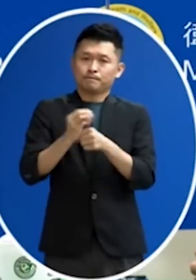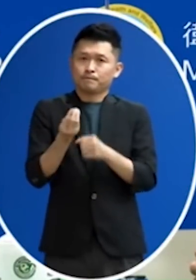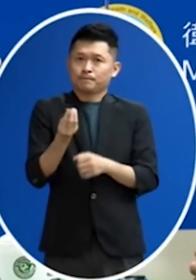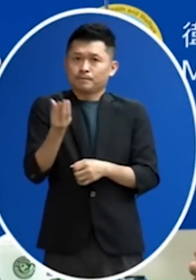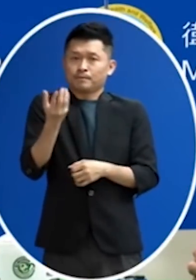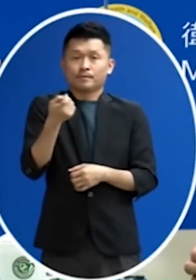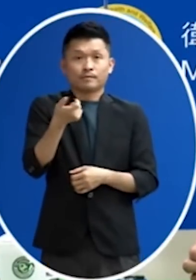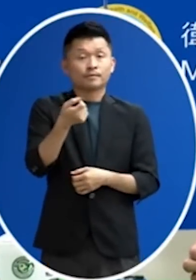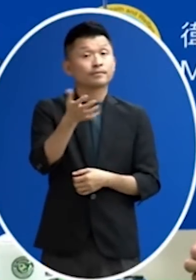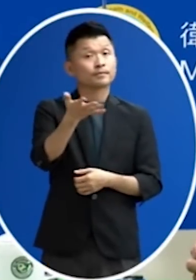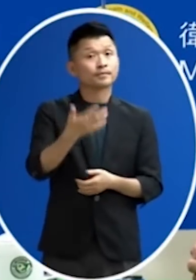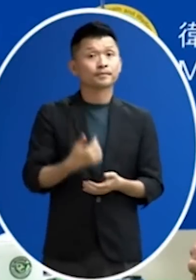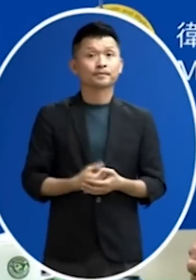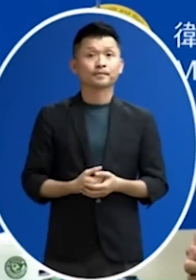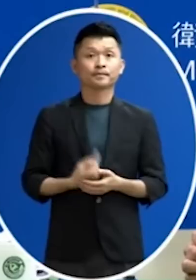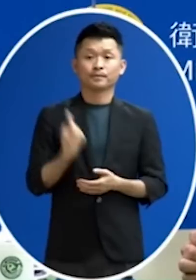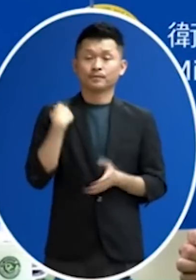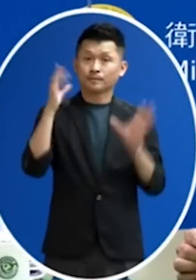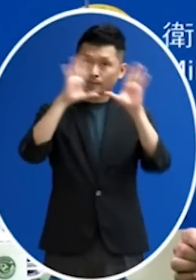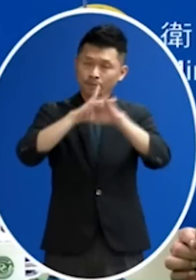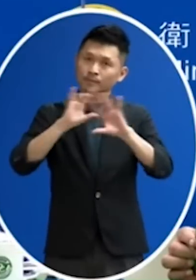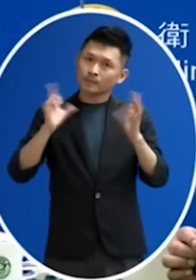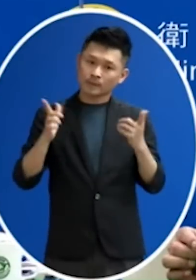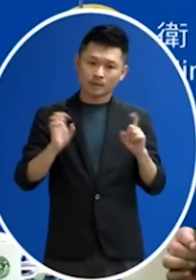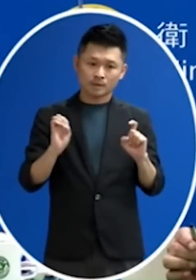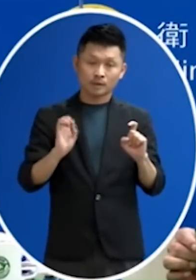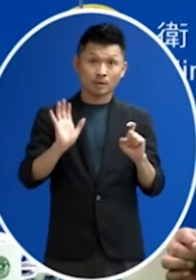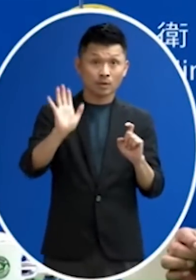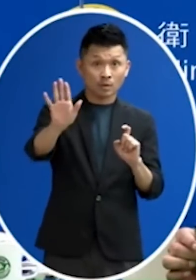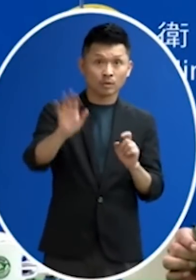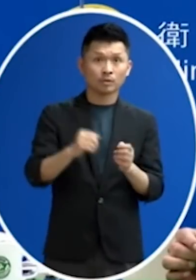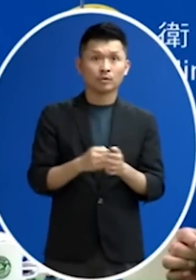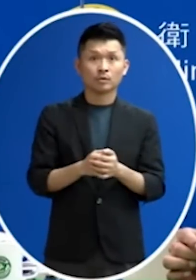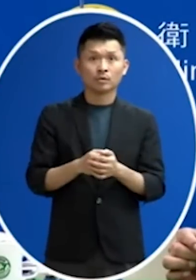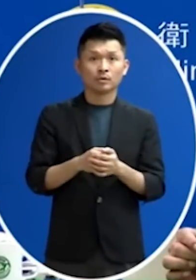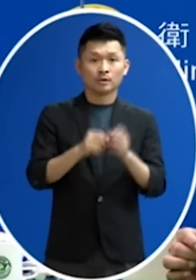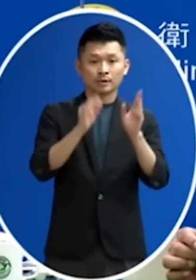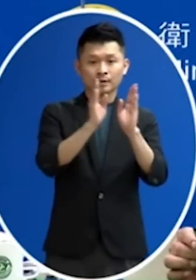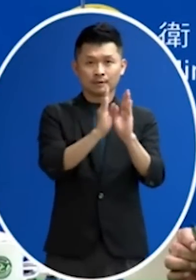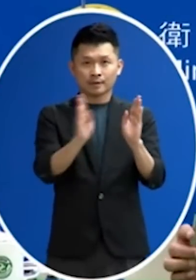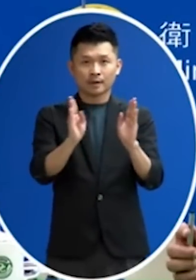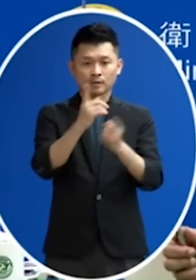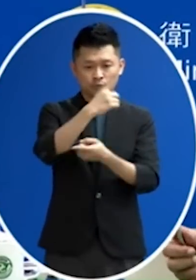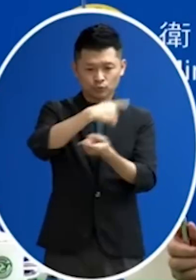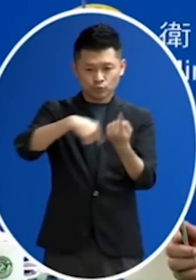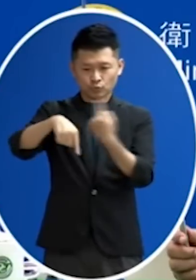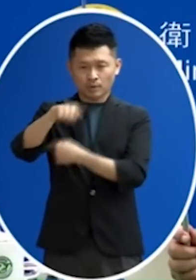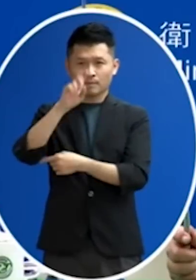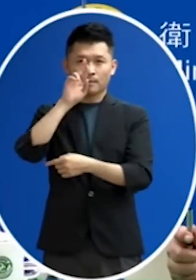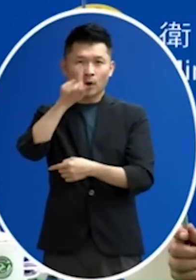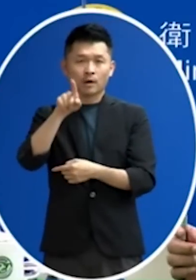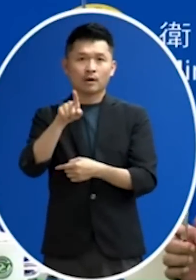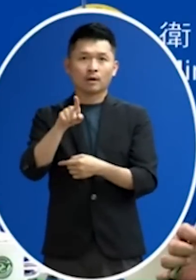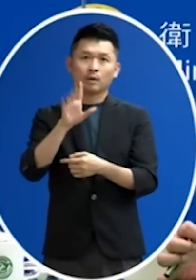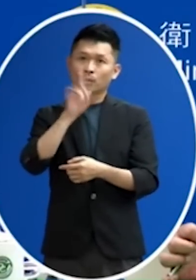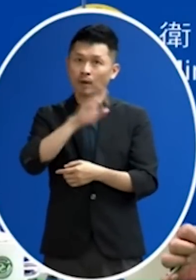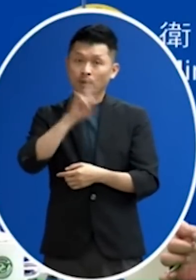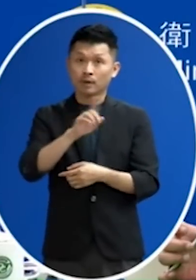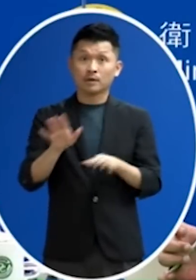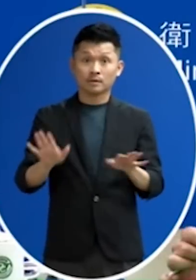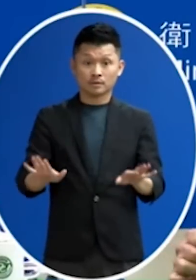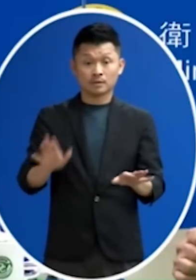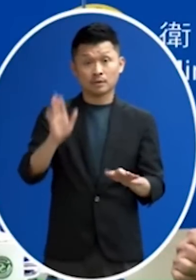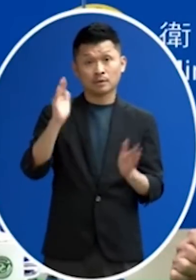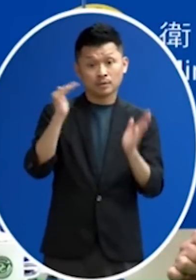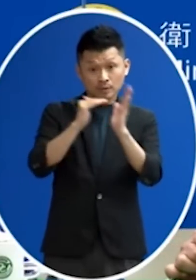是因为我们昨天晚上大概十点之后因为转档异常，所以今天大概接近中午之前